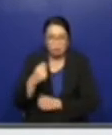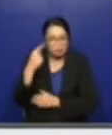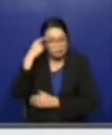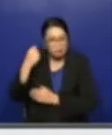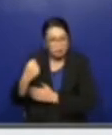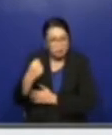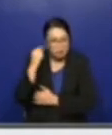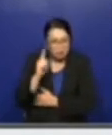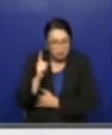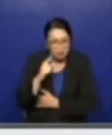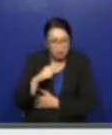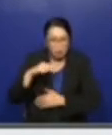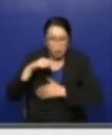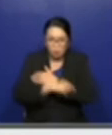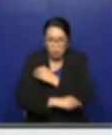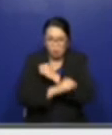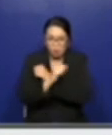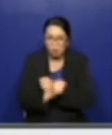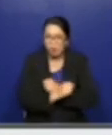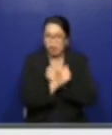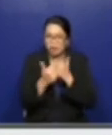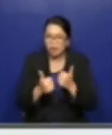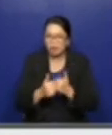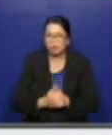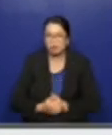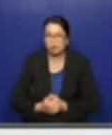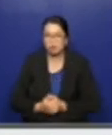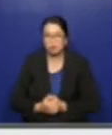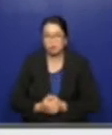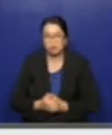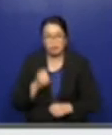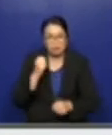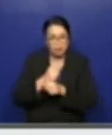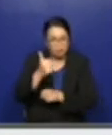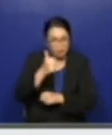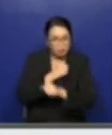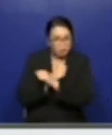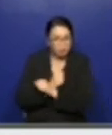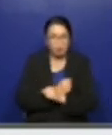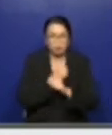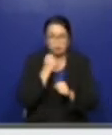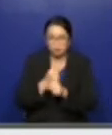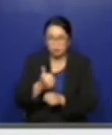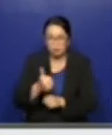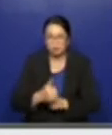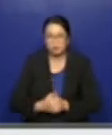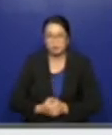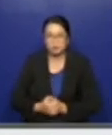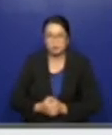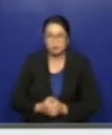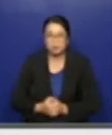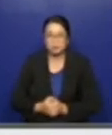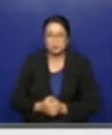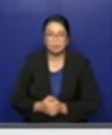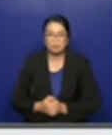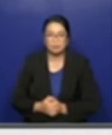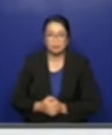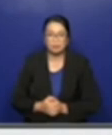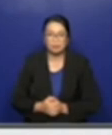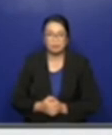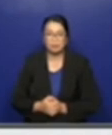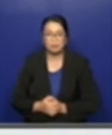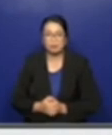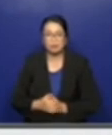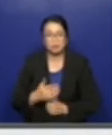คุมทุจริตได้ตามข้อ51เนี่ยครับตามข้อ11นะครับท่านพูดเรื่องเนี้ย